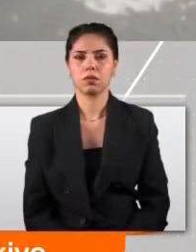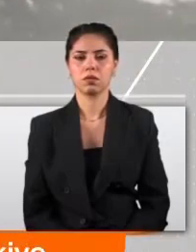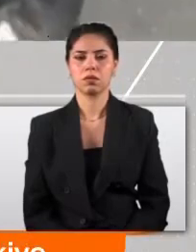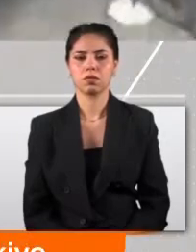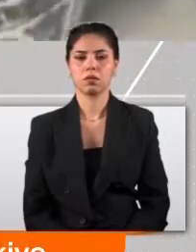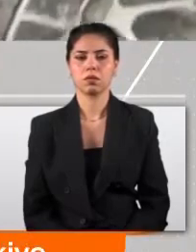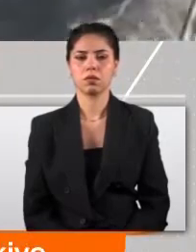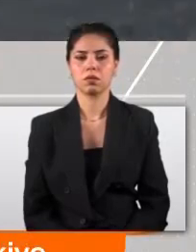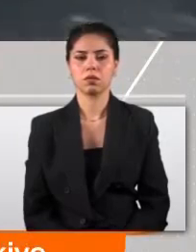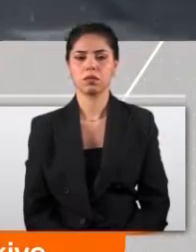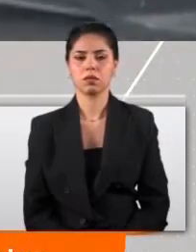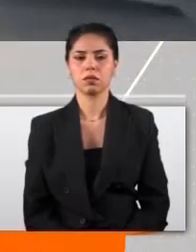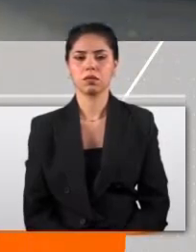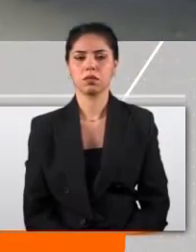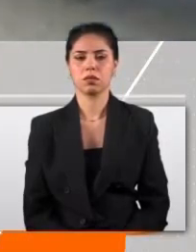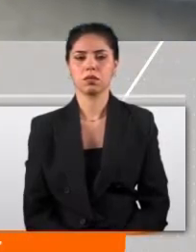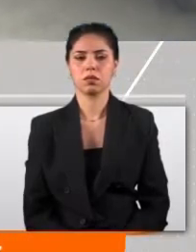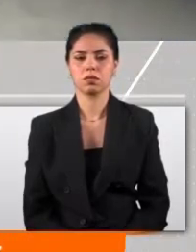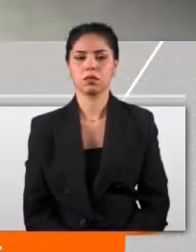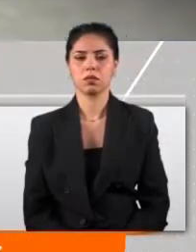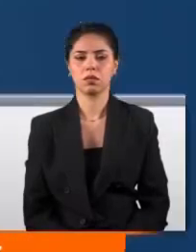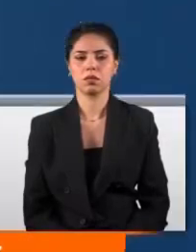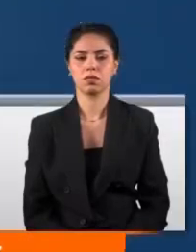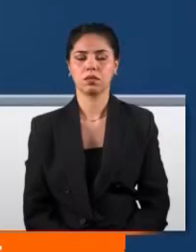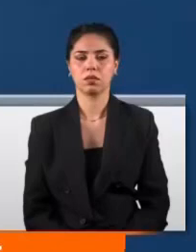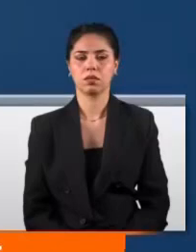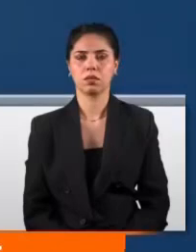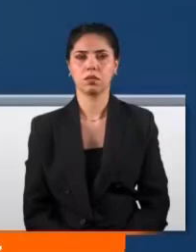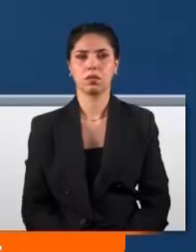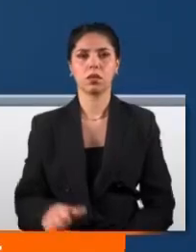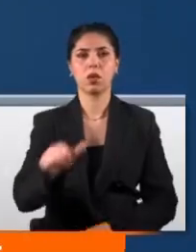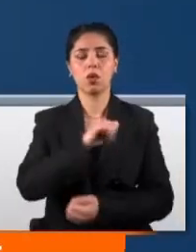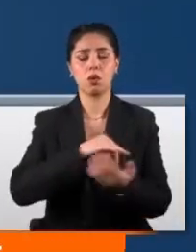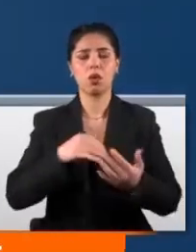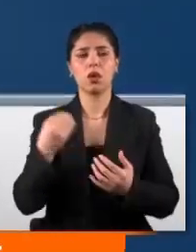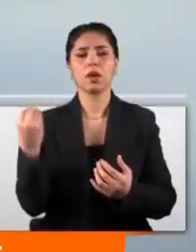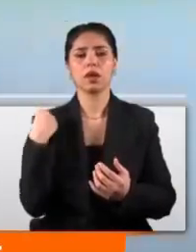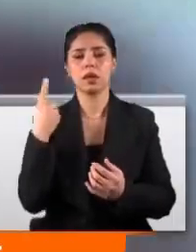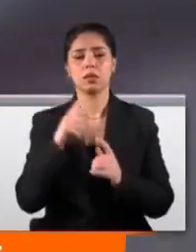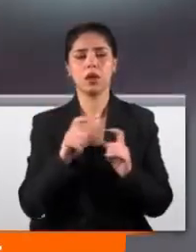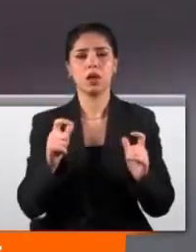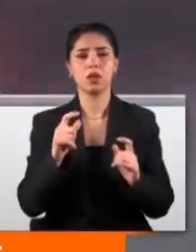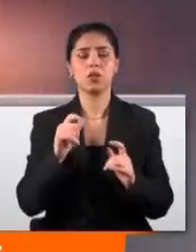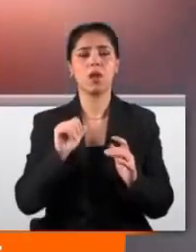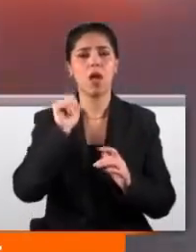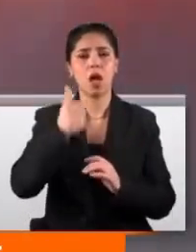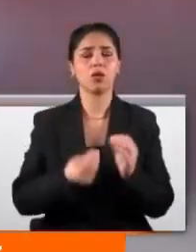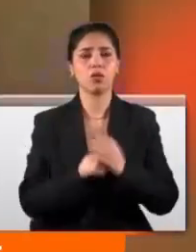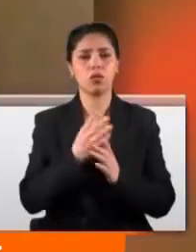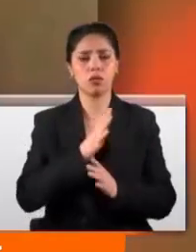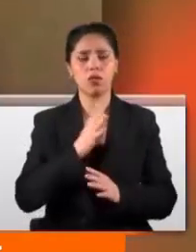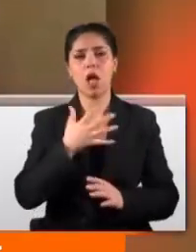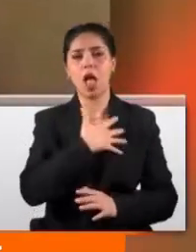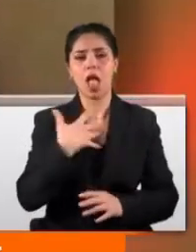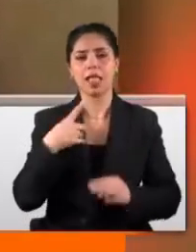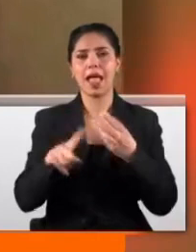sesi duydunuz mu hiçbir yerde? Açıkçası duymadım ben kadın sesi. Olayda her geçen gün yeni bir gelişme yaşanıyor ama anne Eylem